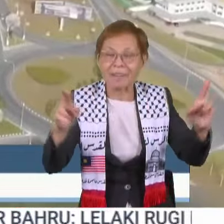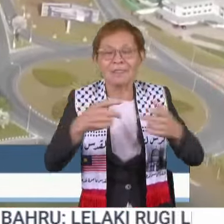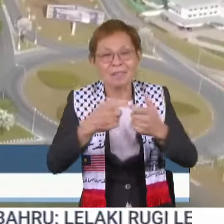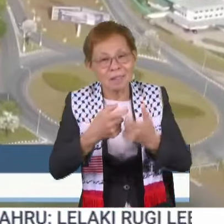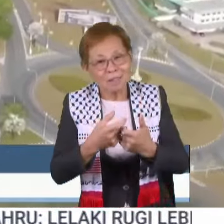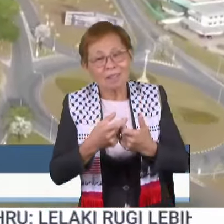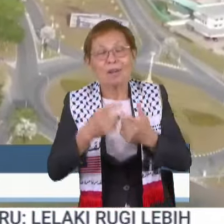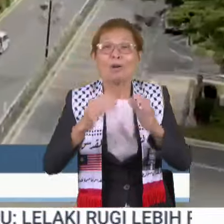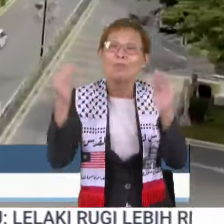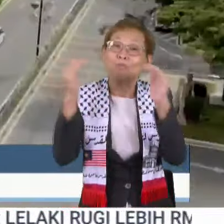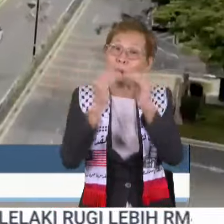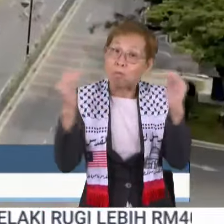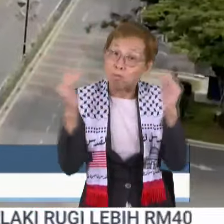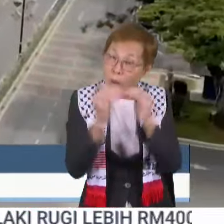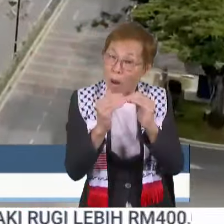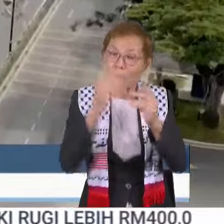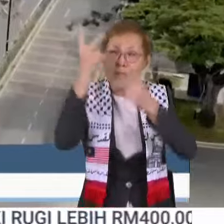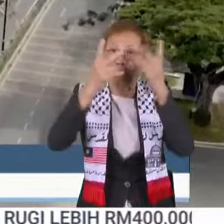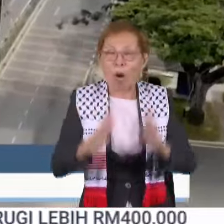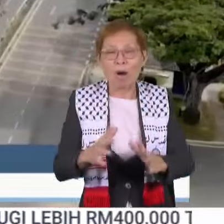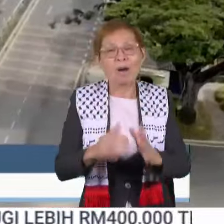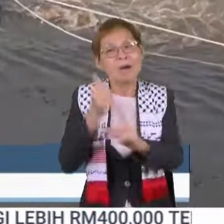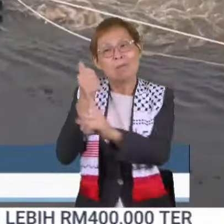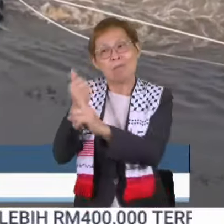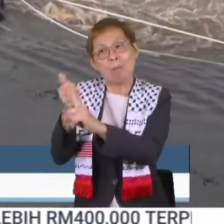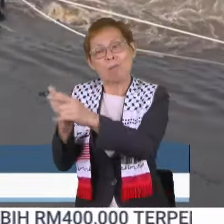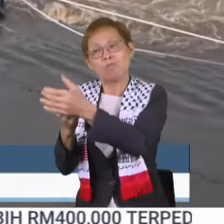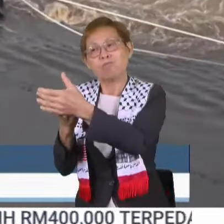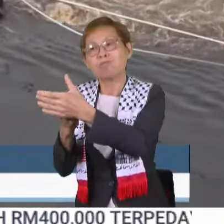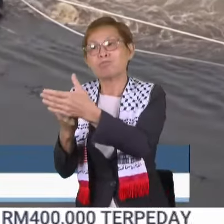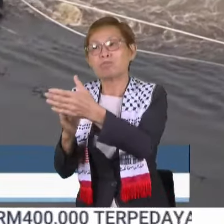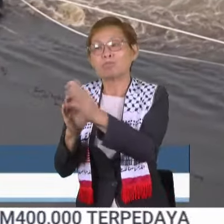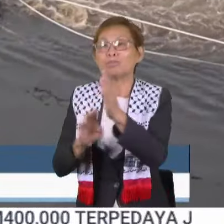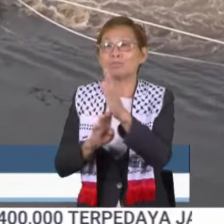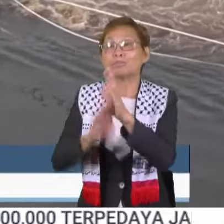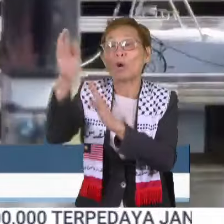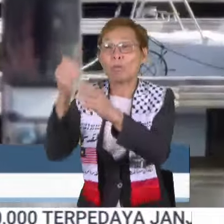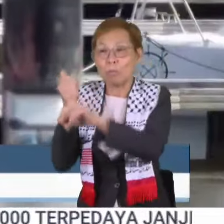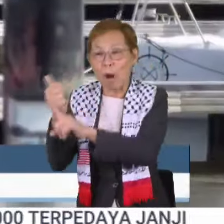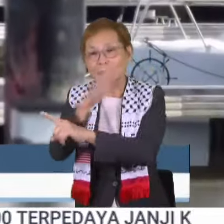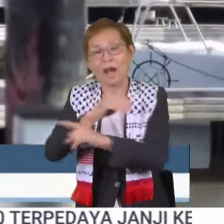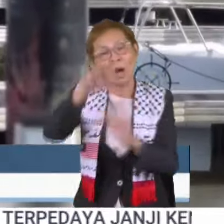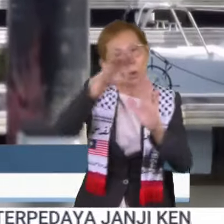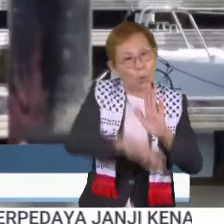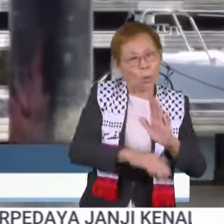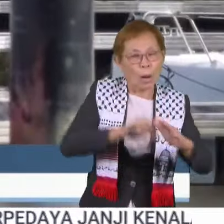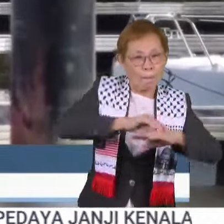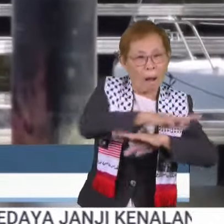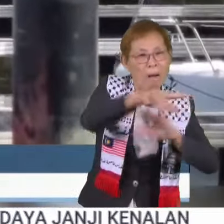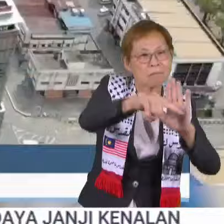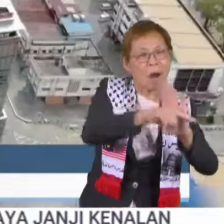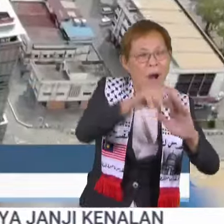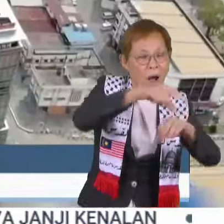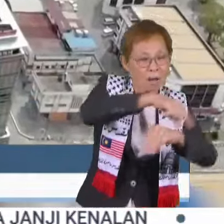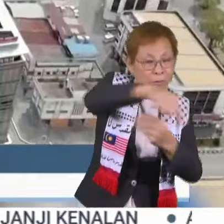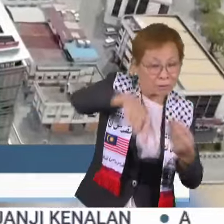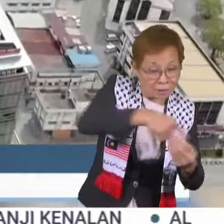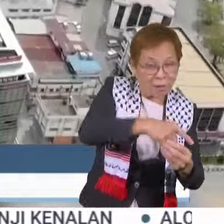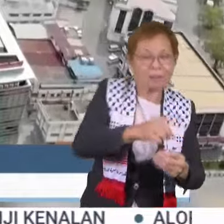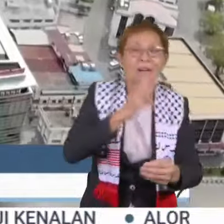pertumbuhan pelancongan dengan keindahan semulaj jadi di Sarawak disamping meminimumkan kesan kepada alam sekitar Beliau berkata